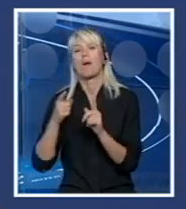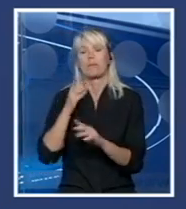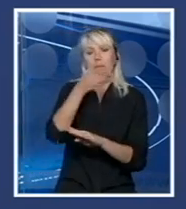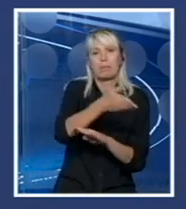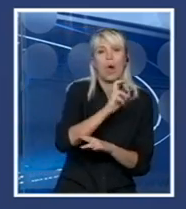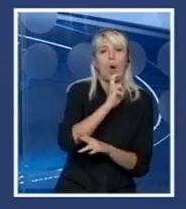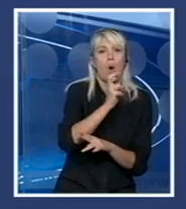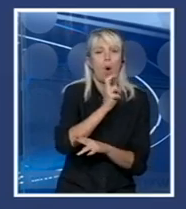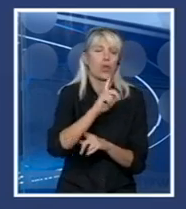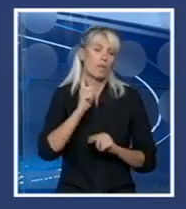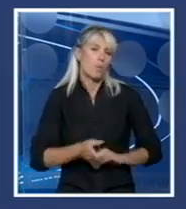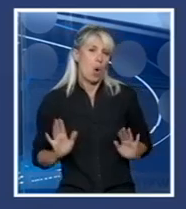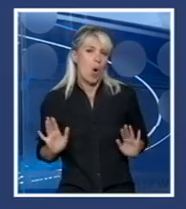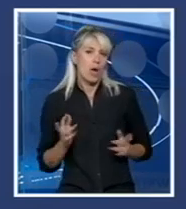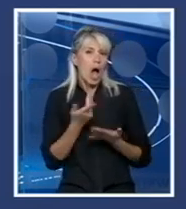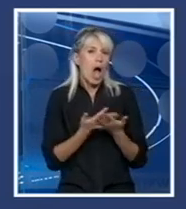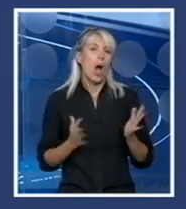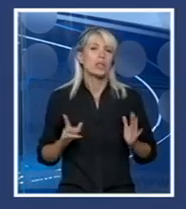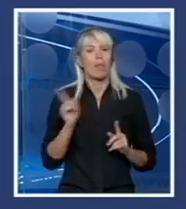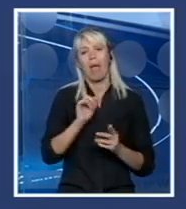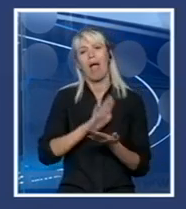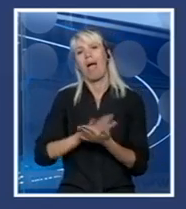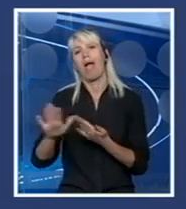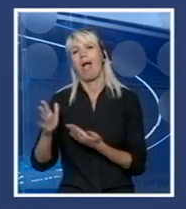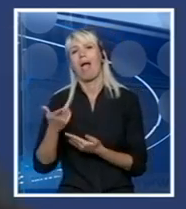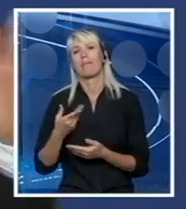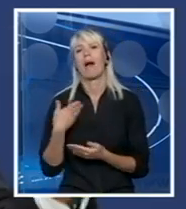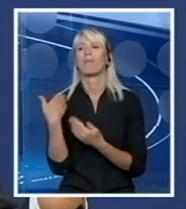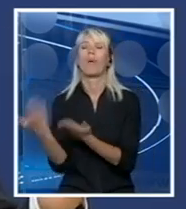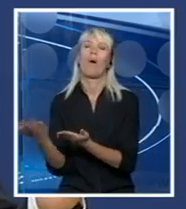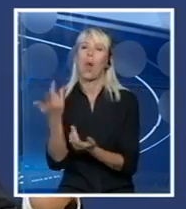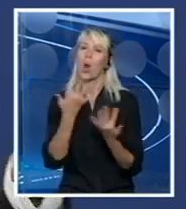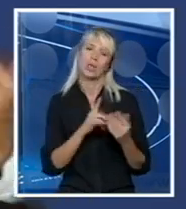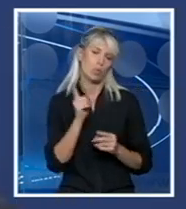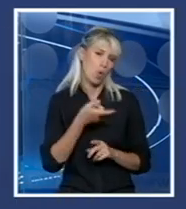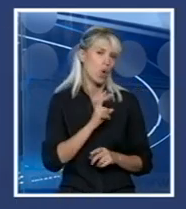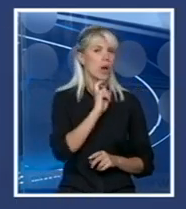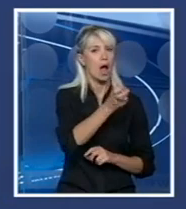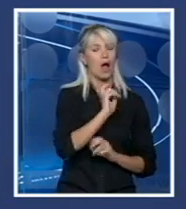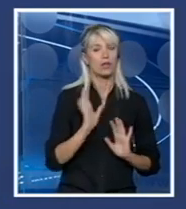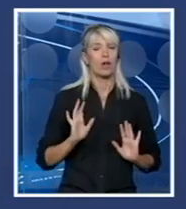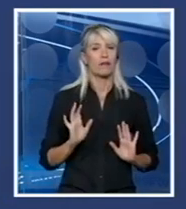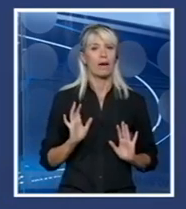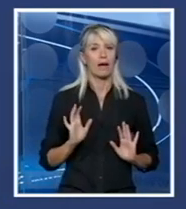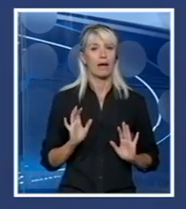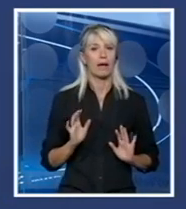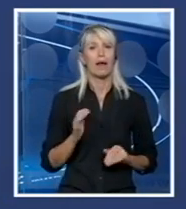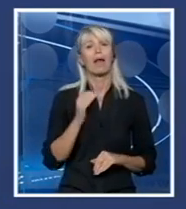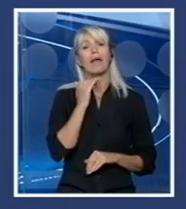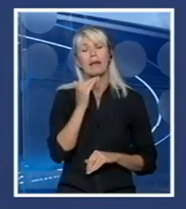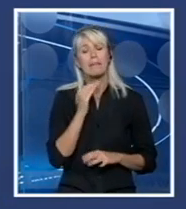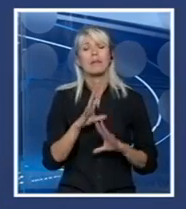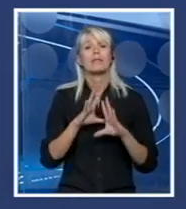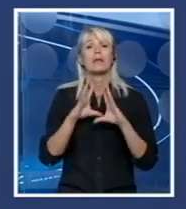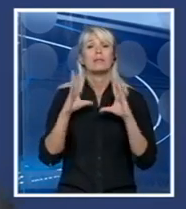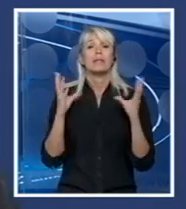mislim da je uloga roditelja i dalje velika. Relaksirat će se dosta, odnosno na onaj prvi period. Ali će i dalje morati da iskoriste ono sve što